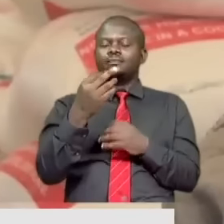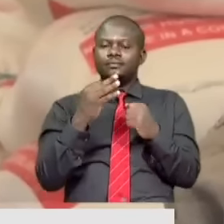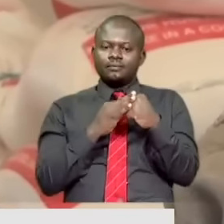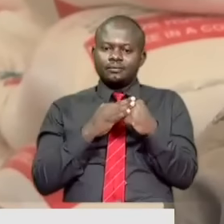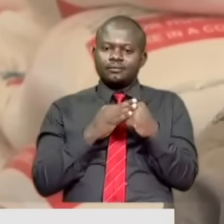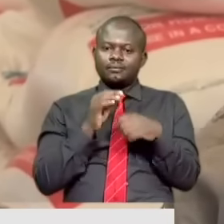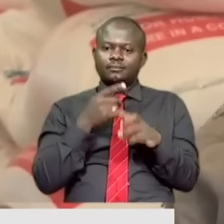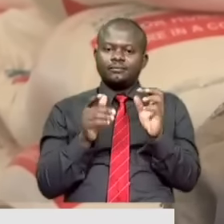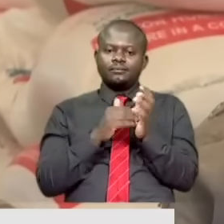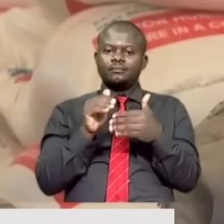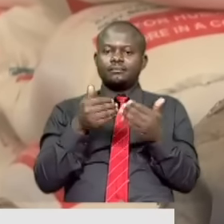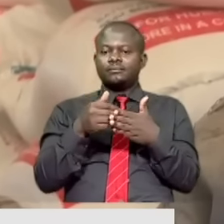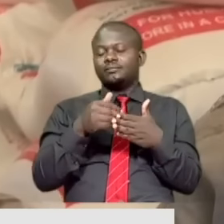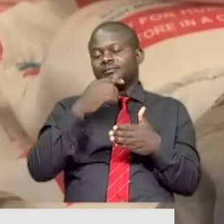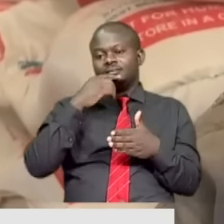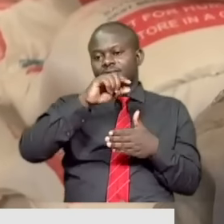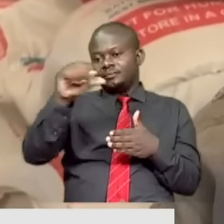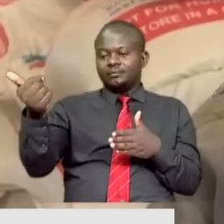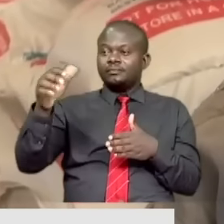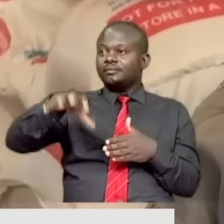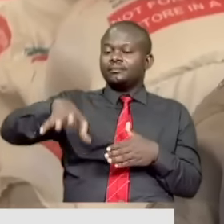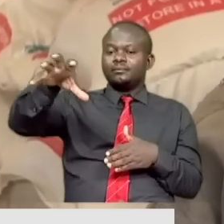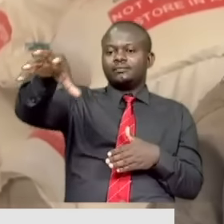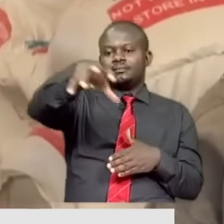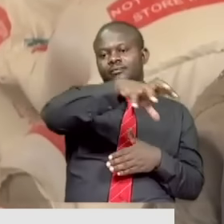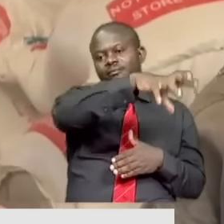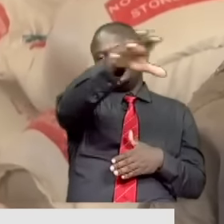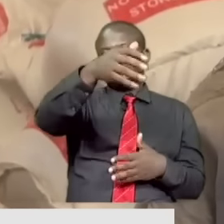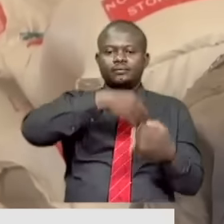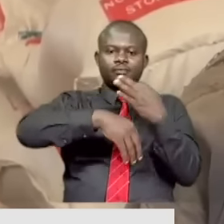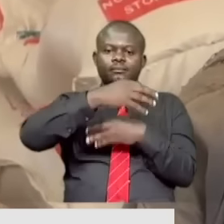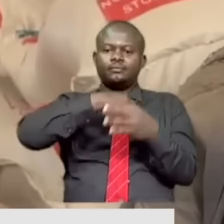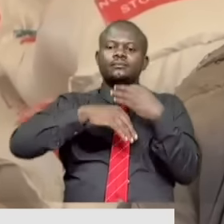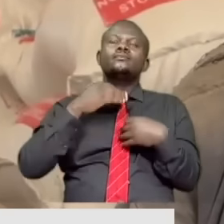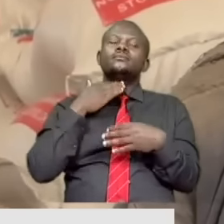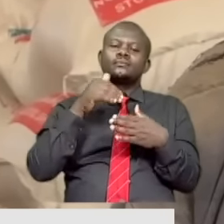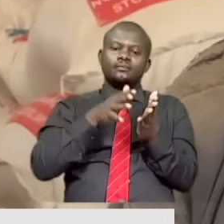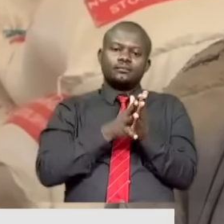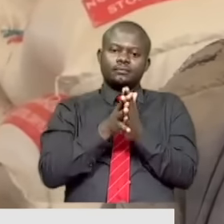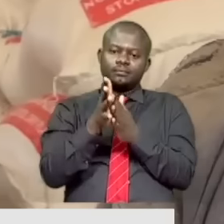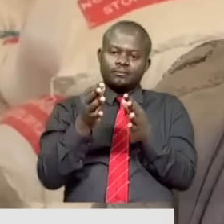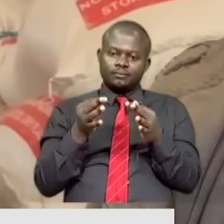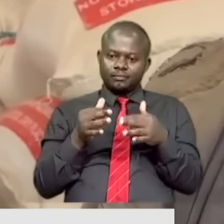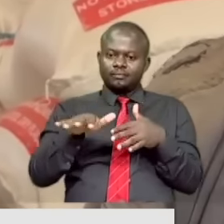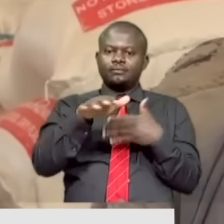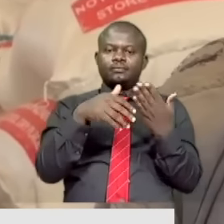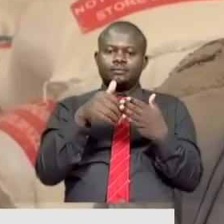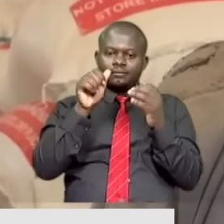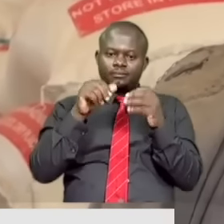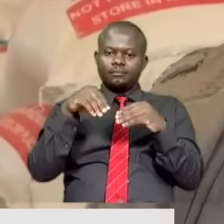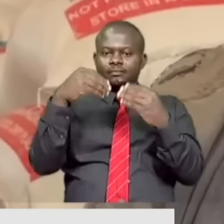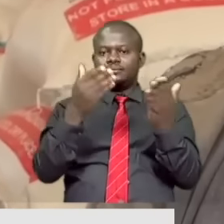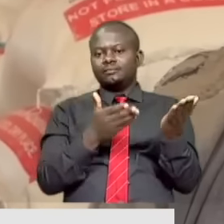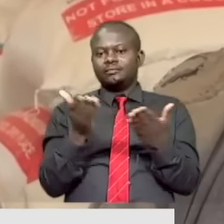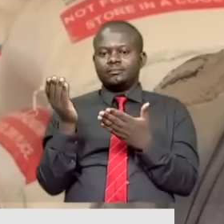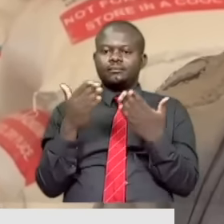28, ariko haracyari n'indi myanya ku buryo n'izindi nganda za kwifuza kuza gushora imari ahangaha mu karere ka Rwamagana zahabwa